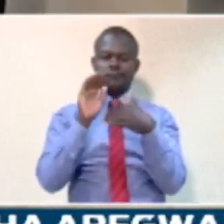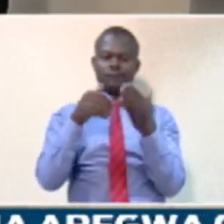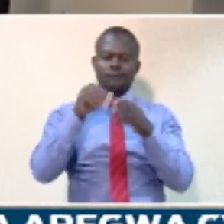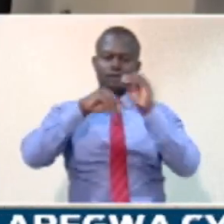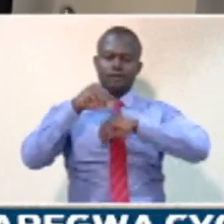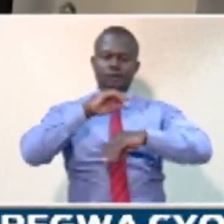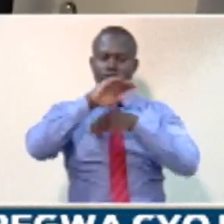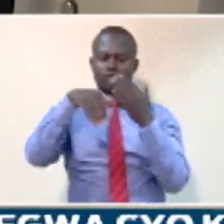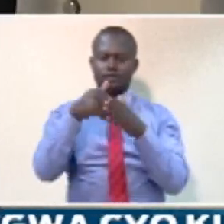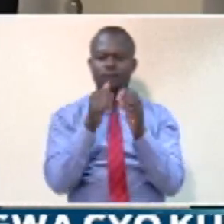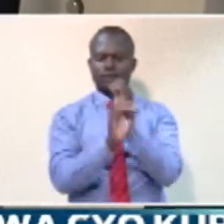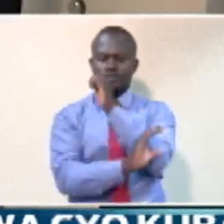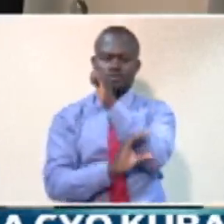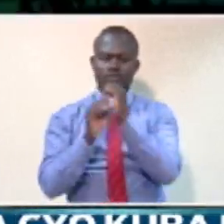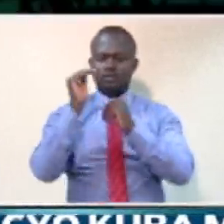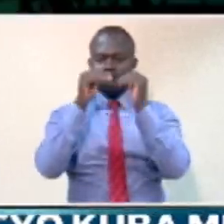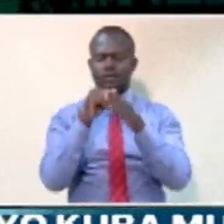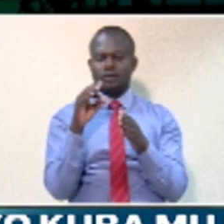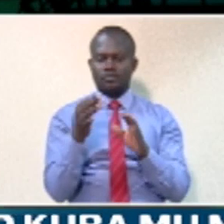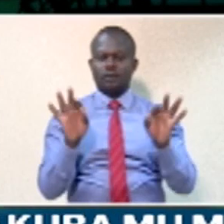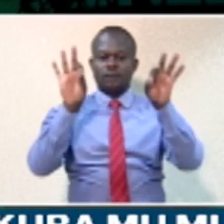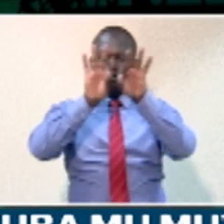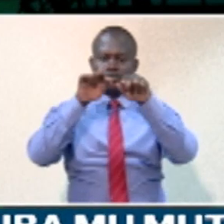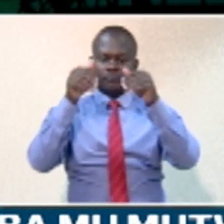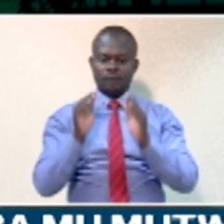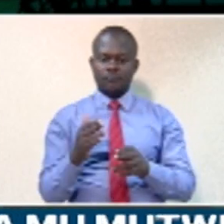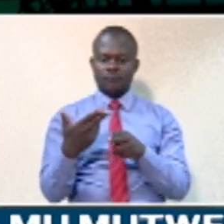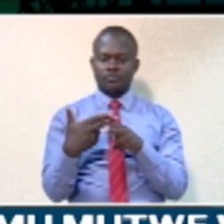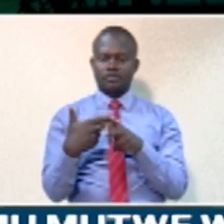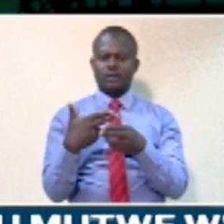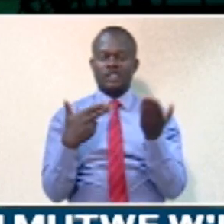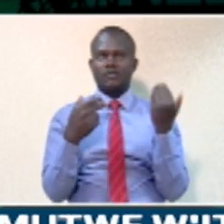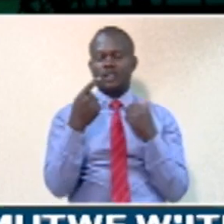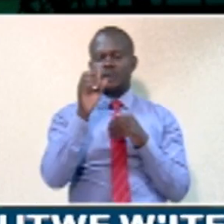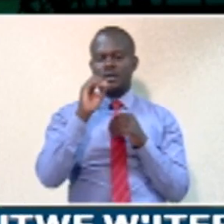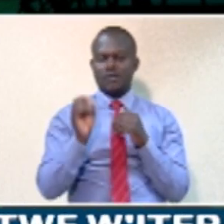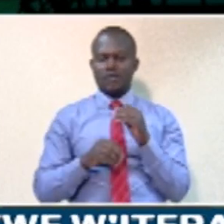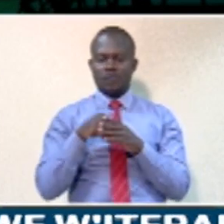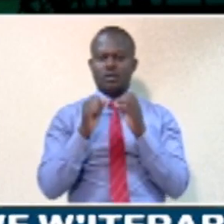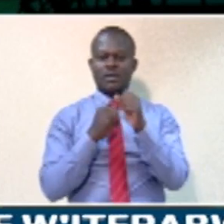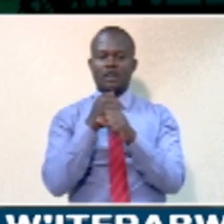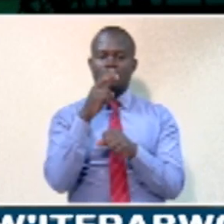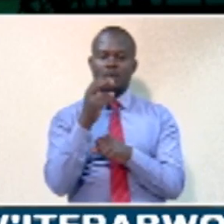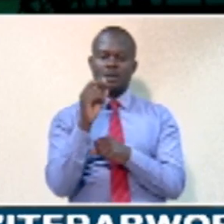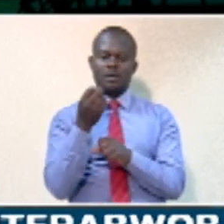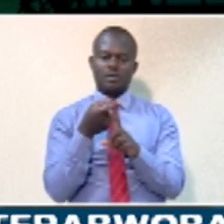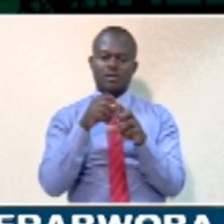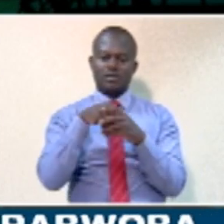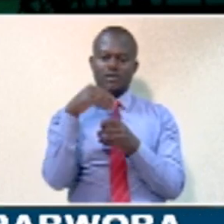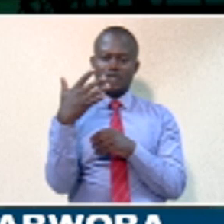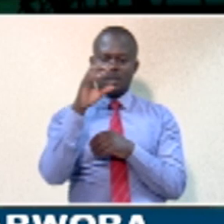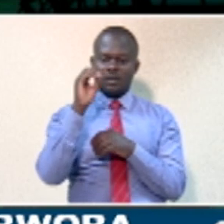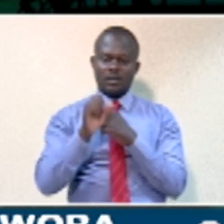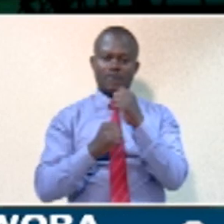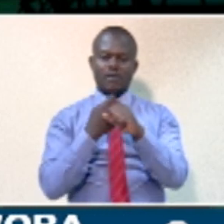mbumbe w'igihugu mu nzego eshatu z'ingenzi usanga ubuhinzi bwari ku mpuzandengo ya 1% muri 2020 buvuye kuri 5%